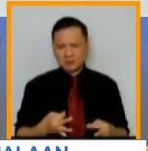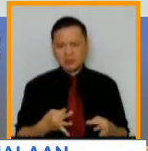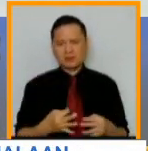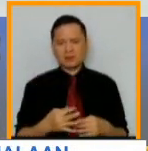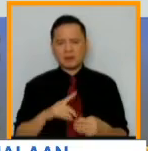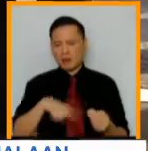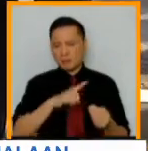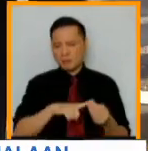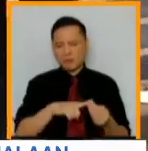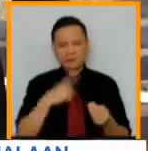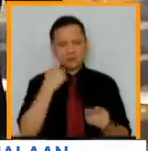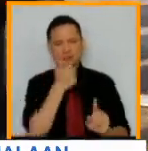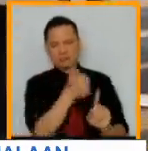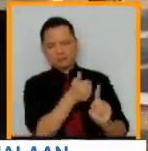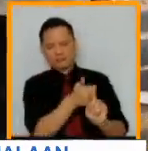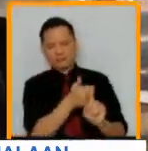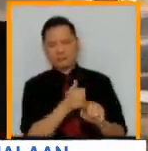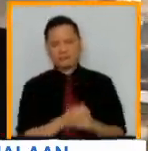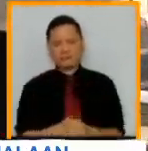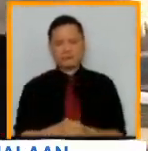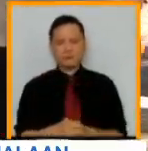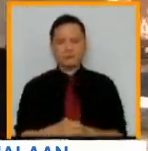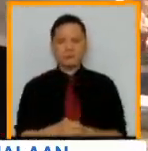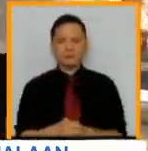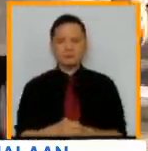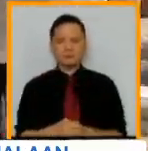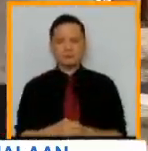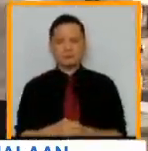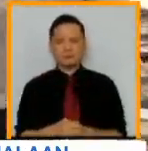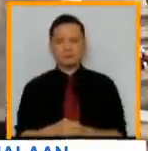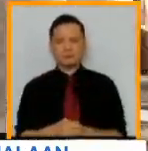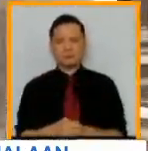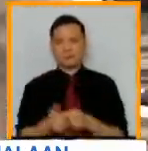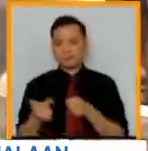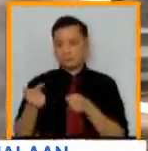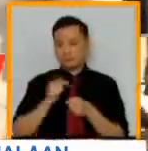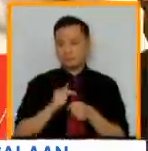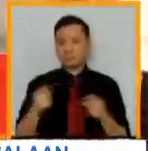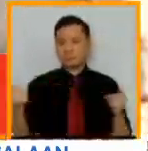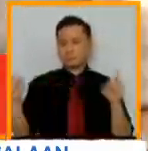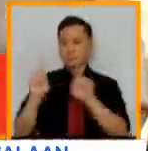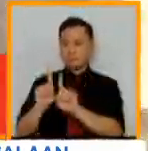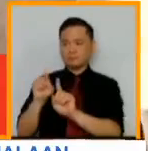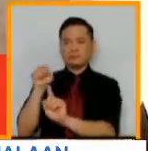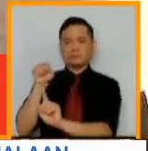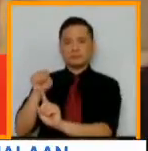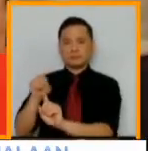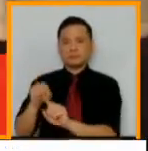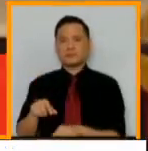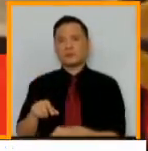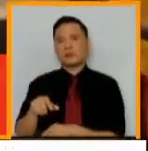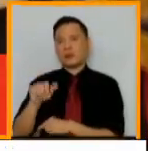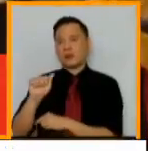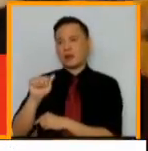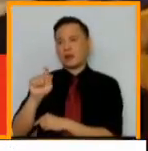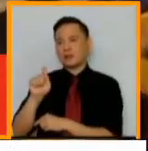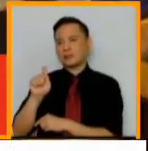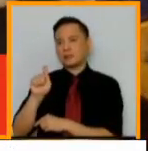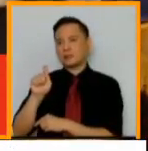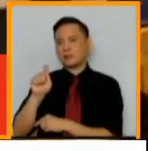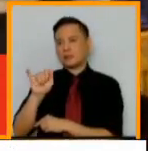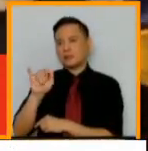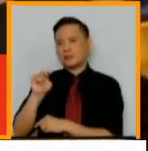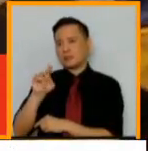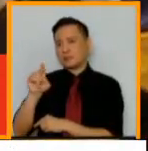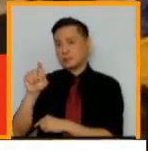kaugalingon. Ang katandem ni Pacquiao na si Buhay Party List Representative Lito Atienza naman, pinangunahan ang seremonya